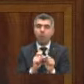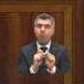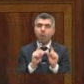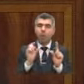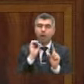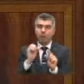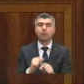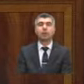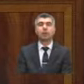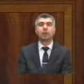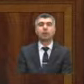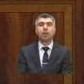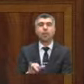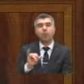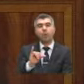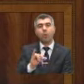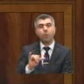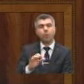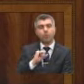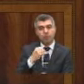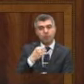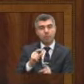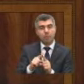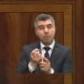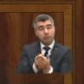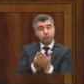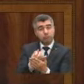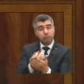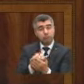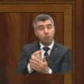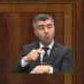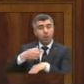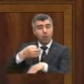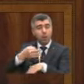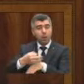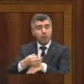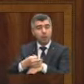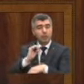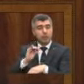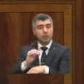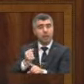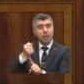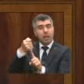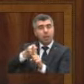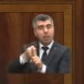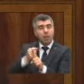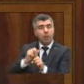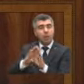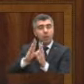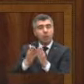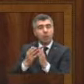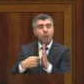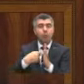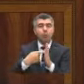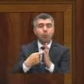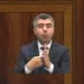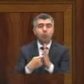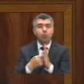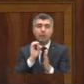يتعلق بمؤسسة خدمات التوجيه أو بإرساء العمل بالمشروع الشخصي